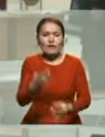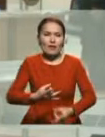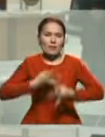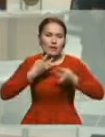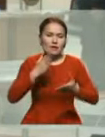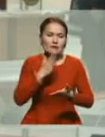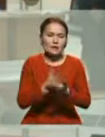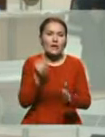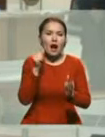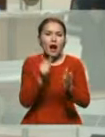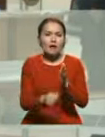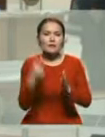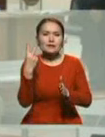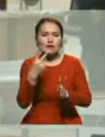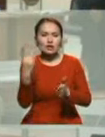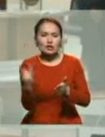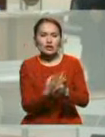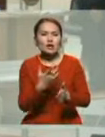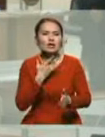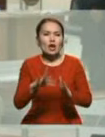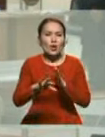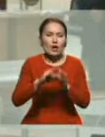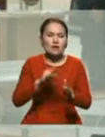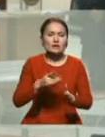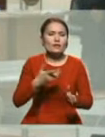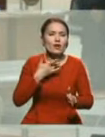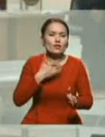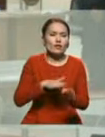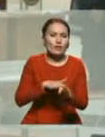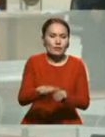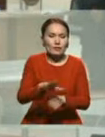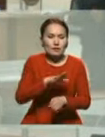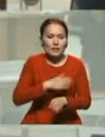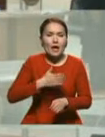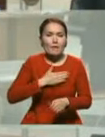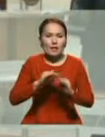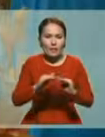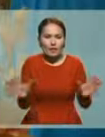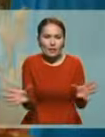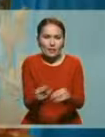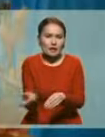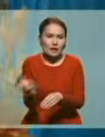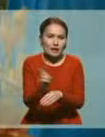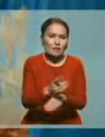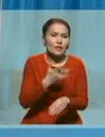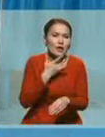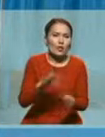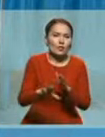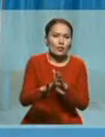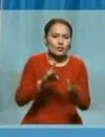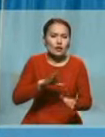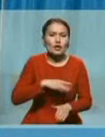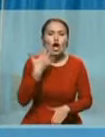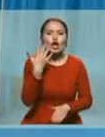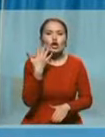екеуміз 62-ші рет сайлауға қатысып дауыс беріп жатырмыз. Бұл жолы ұлдарыммен мен немерелерімді ертіп келдім. Бүгін бұл отбасыдан 50 адам